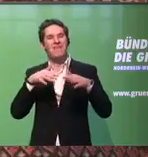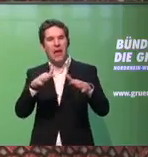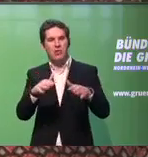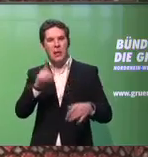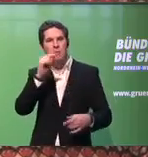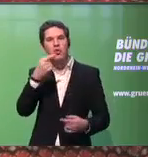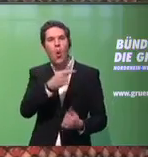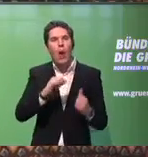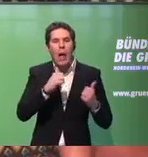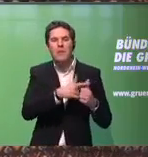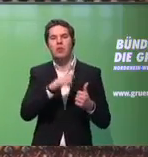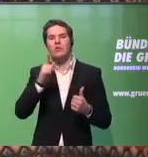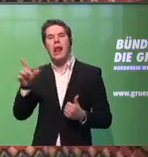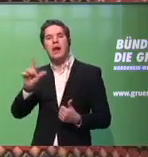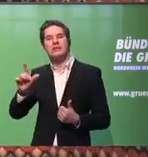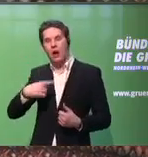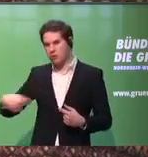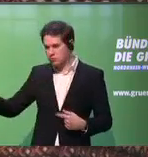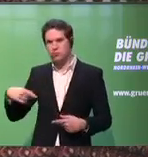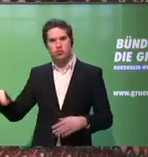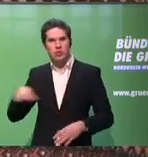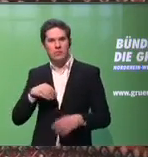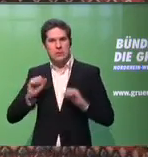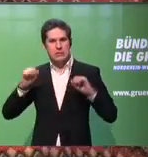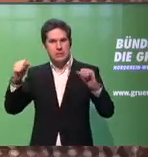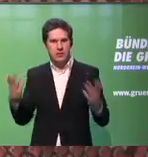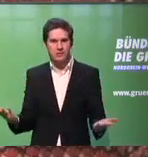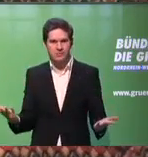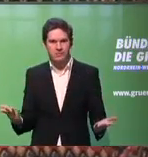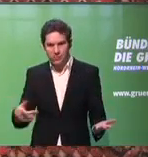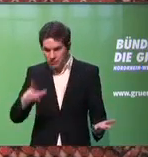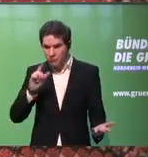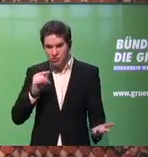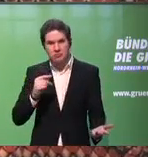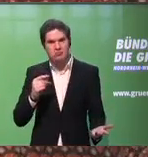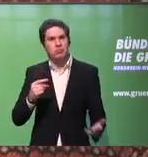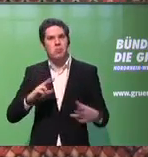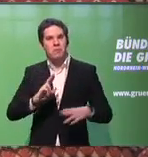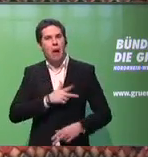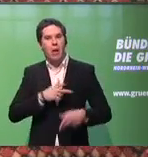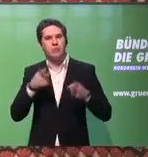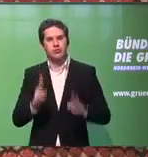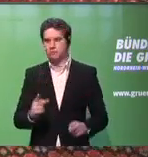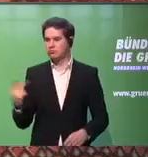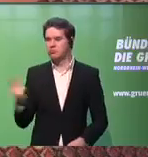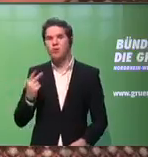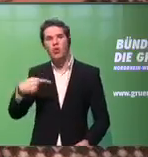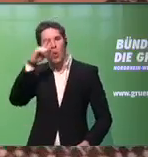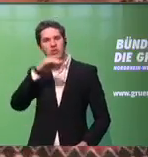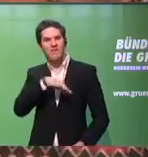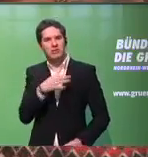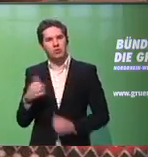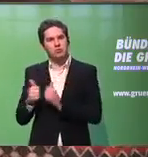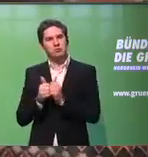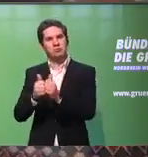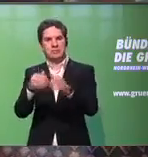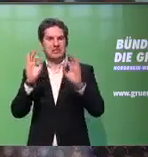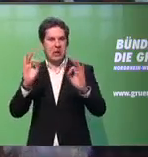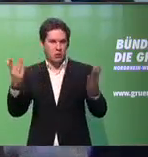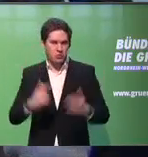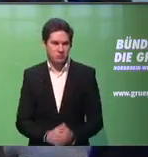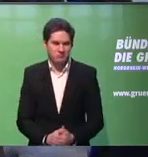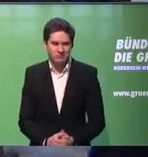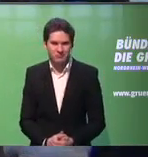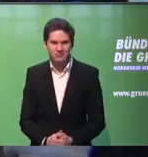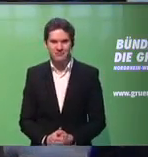Lasak angeführt. Ich finde, wir sind ein ganz schönes deutsch-französisches Duo. Das mit dem